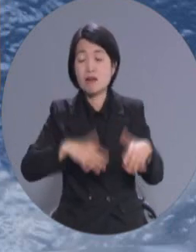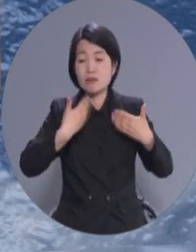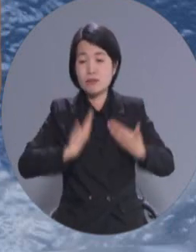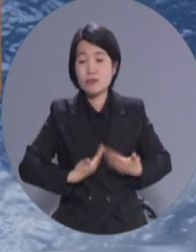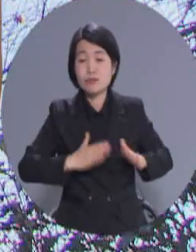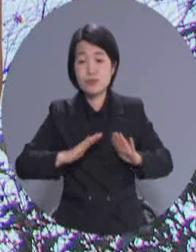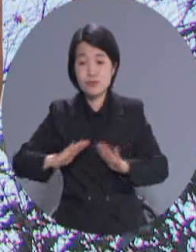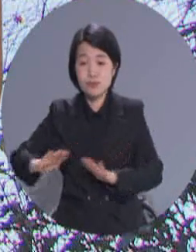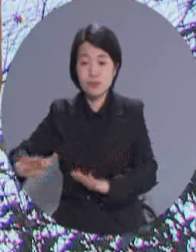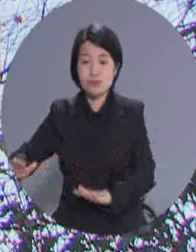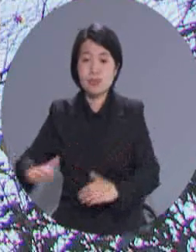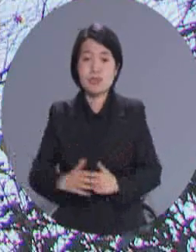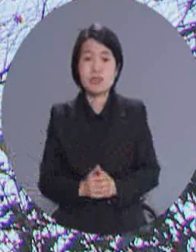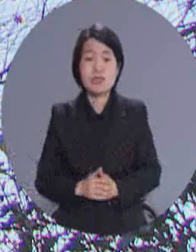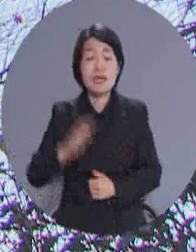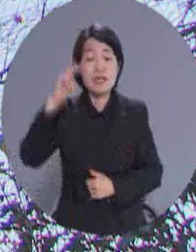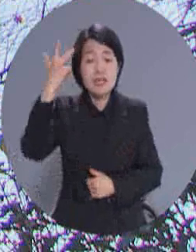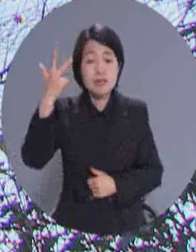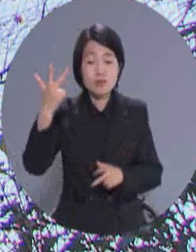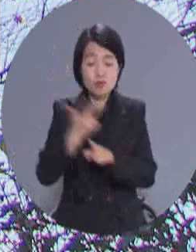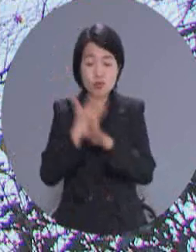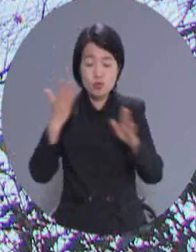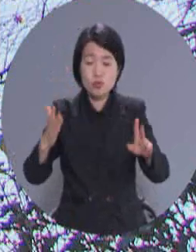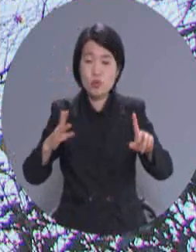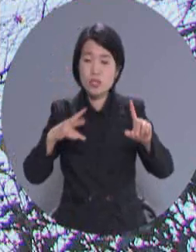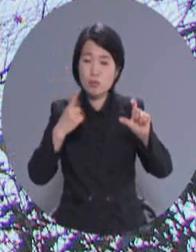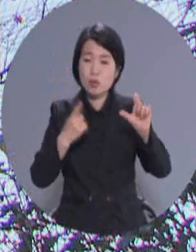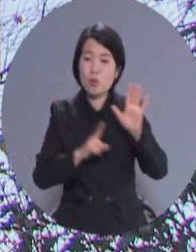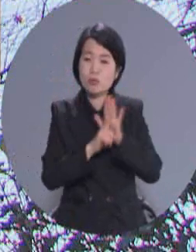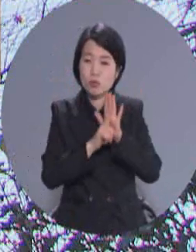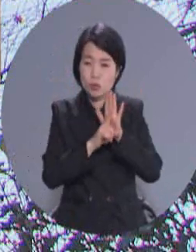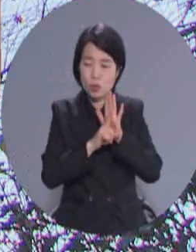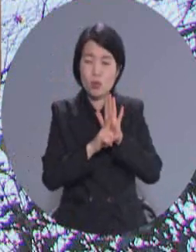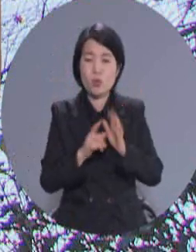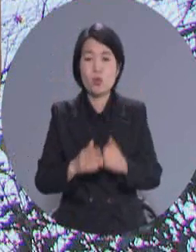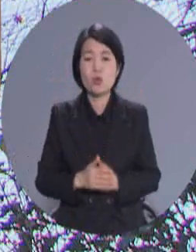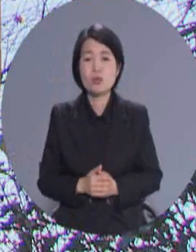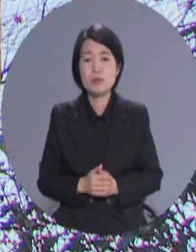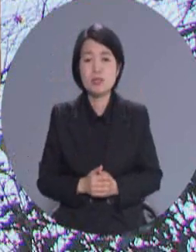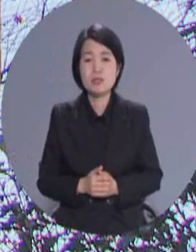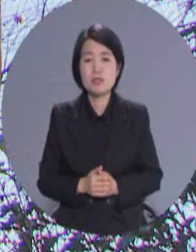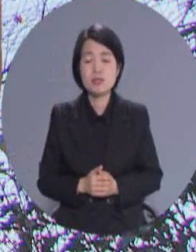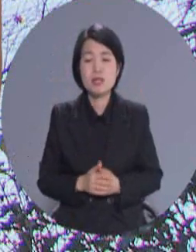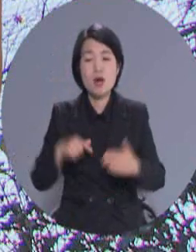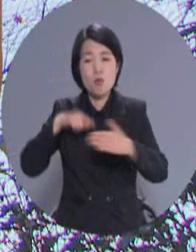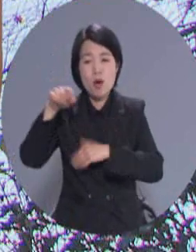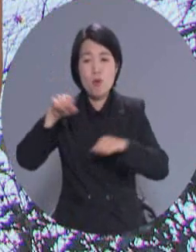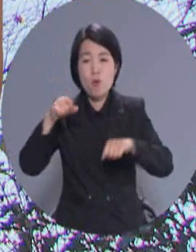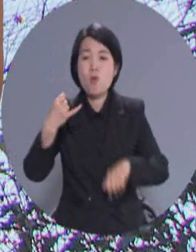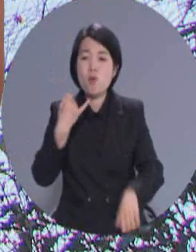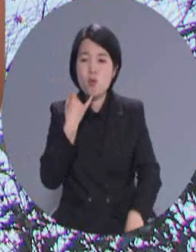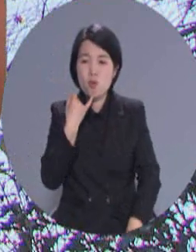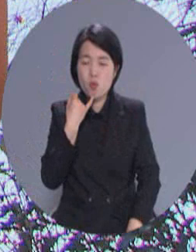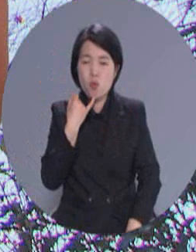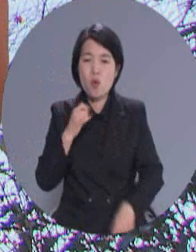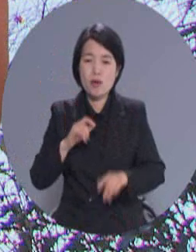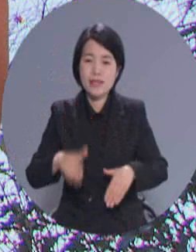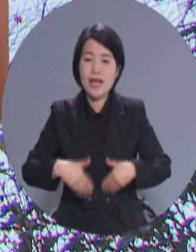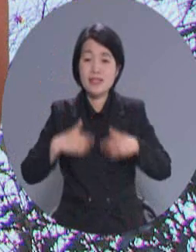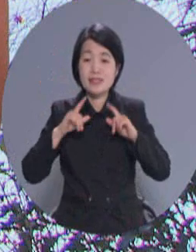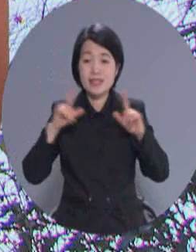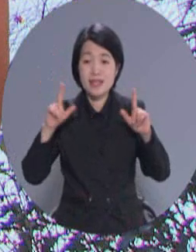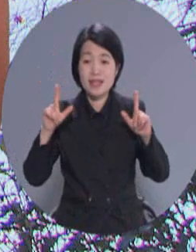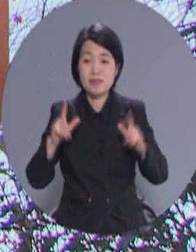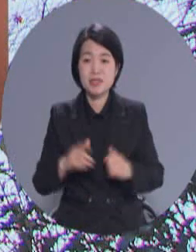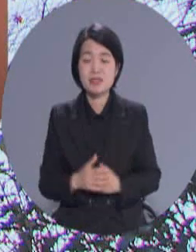일겠습니다. 다음 주에도 15도 안팎의 기온 분포가 이어지는 가운데 대체로 활동하기 좋은 무난한 봄 날씨를